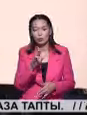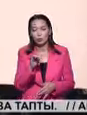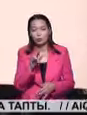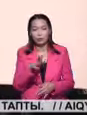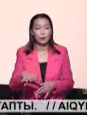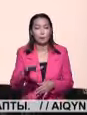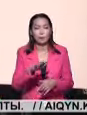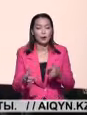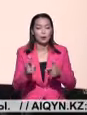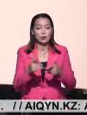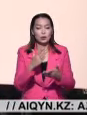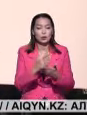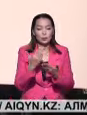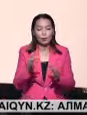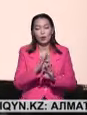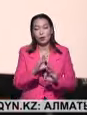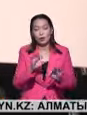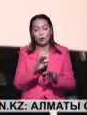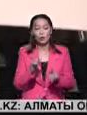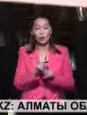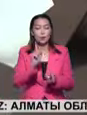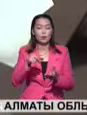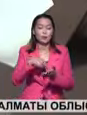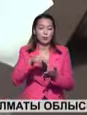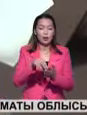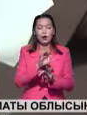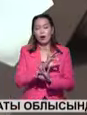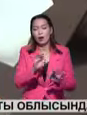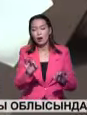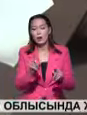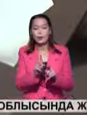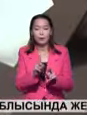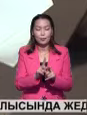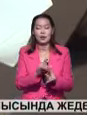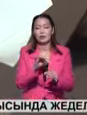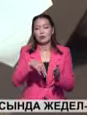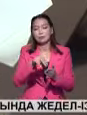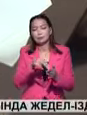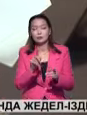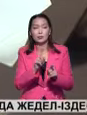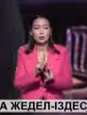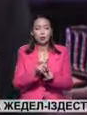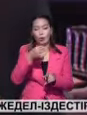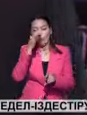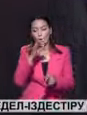Және бренд өкілдерінің айтуынша ол тұтынушыларға керемет жайлылық пен керемет тұтынушы тәжірибесін